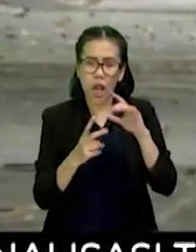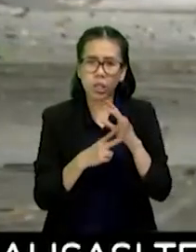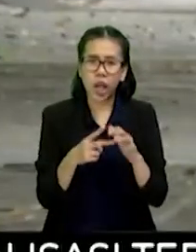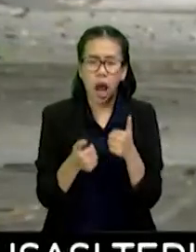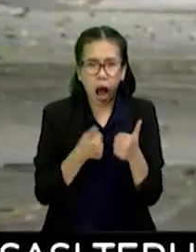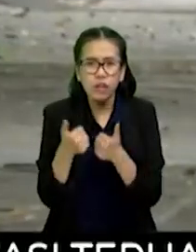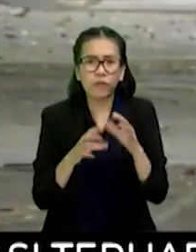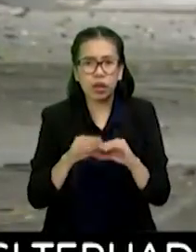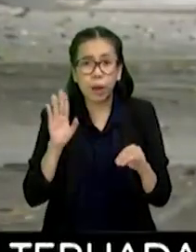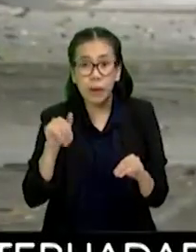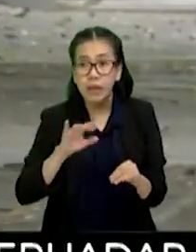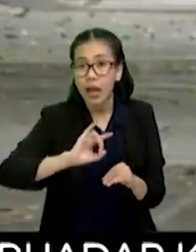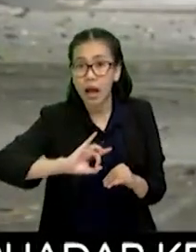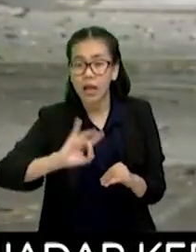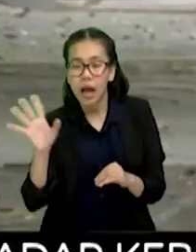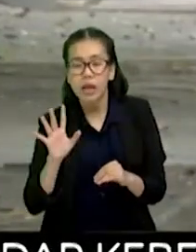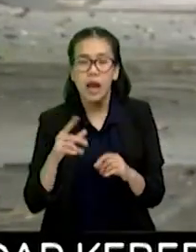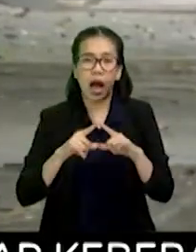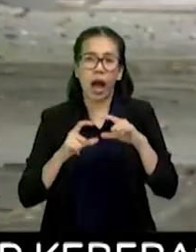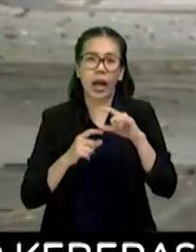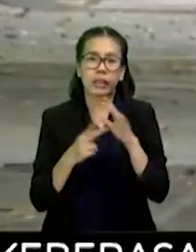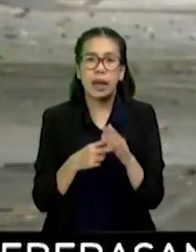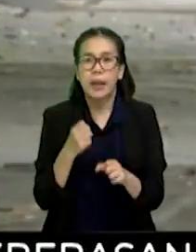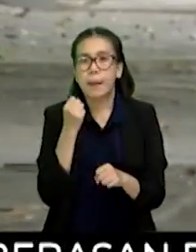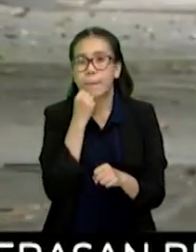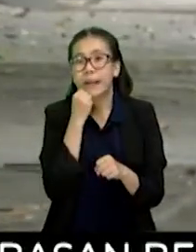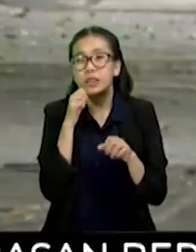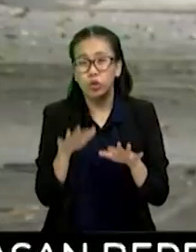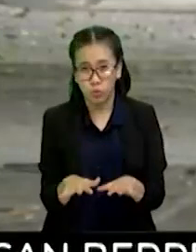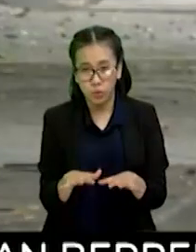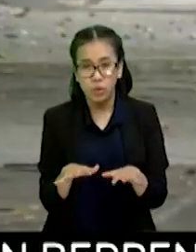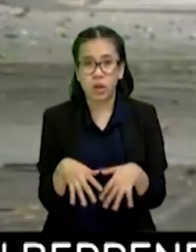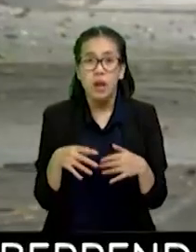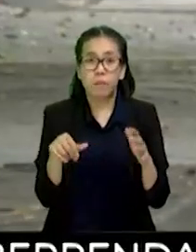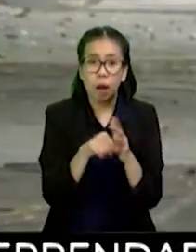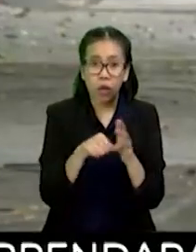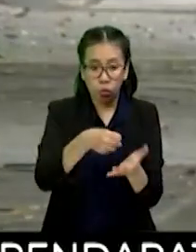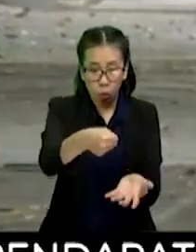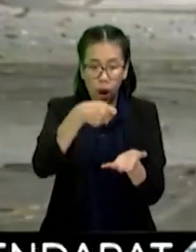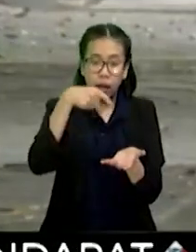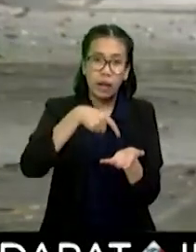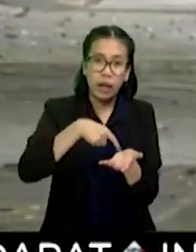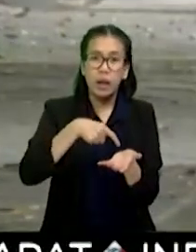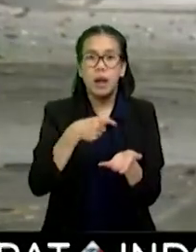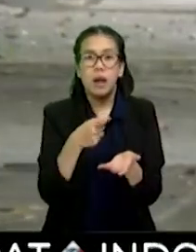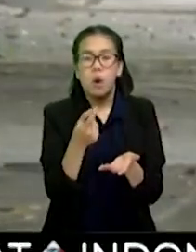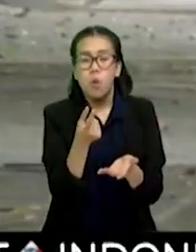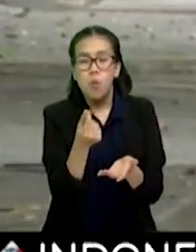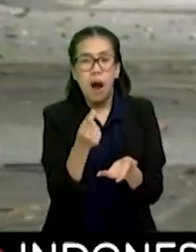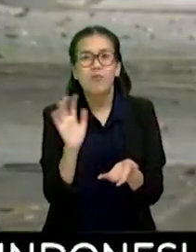dan sisanya merupakan pensiunan untuk bantuan yang diterima berupa bantuan pangan non tunai